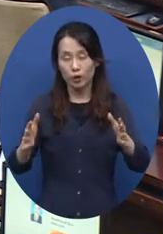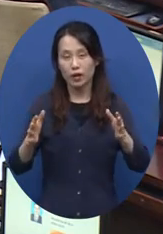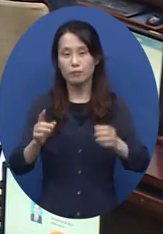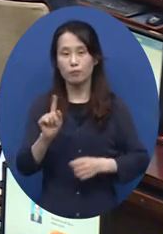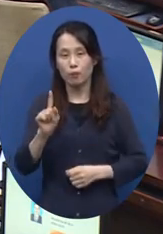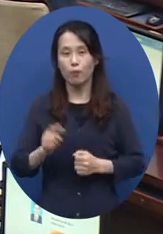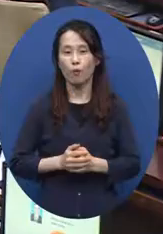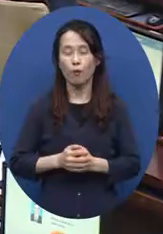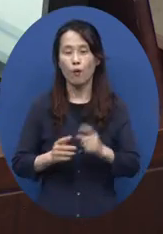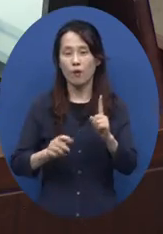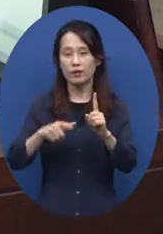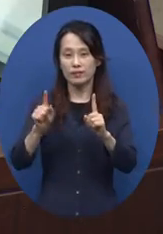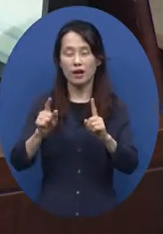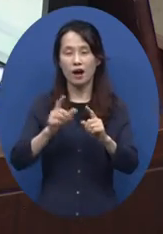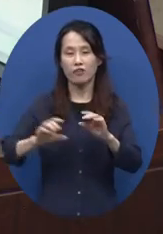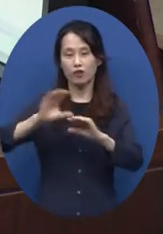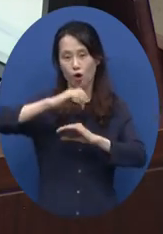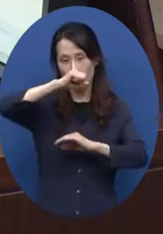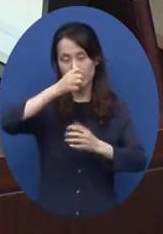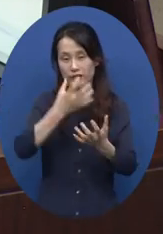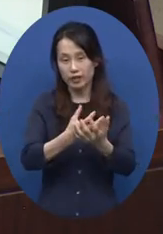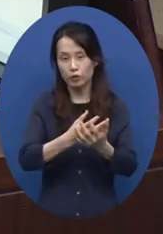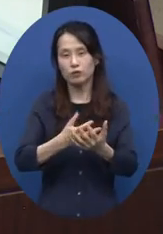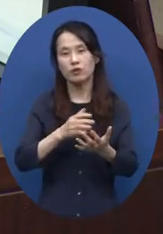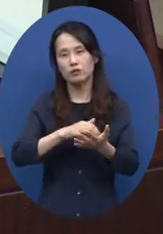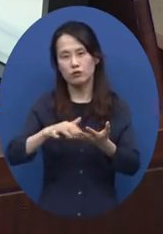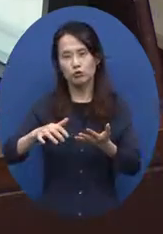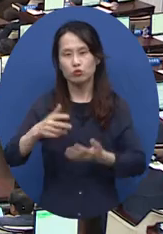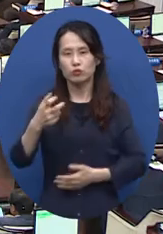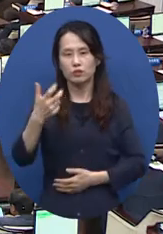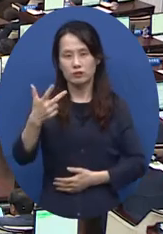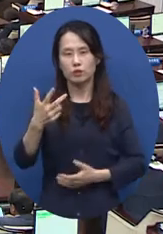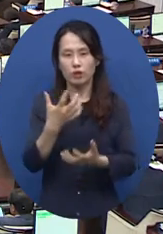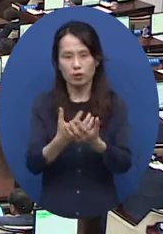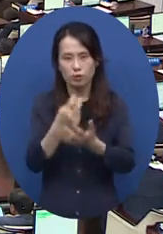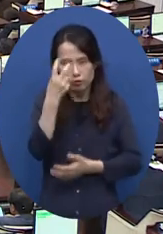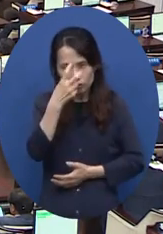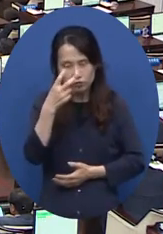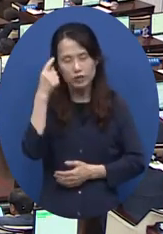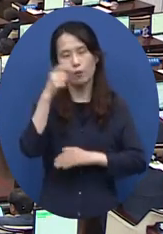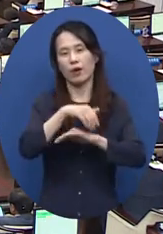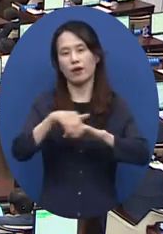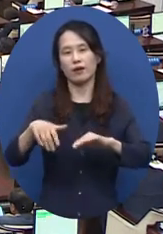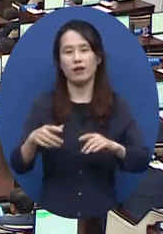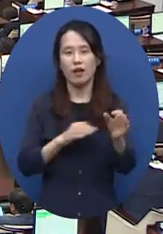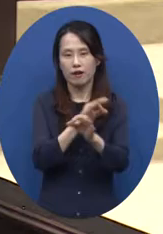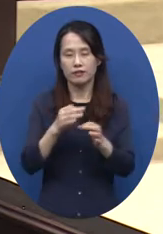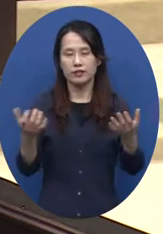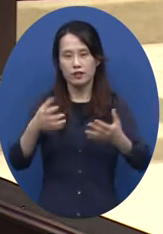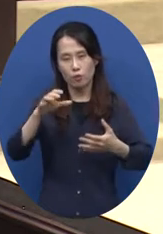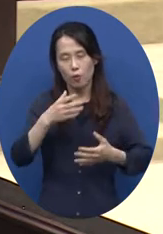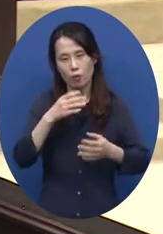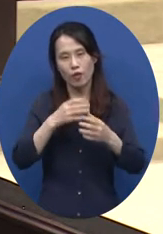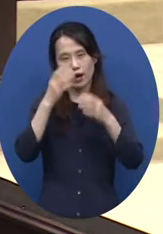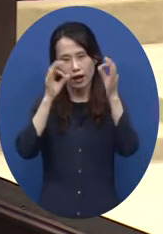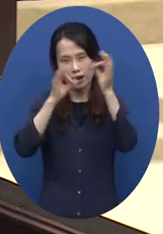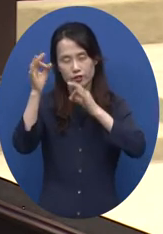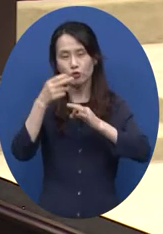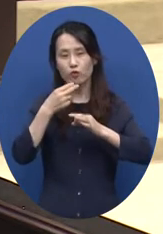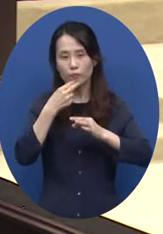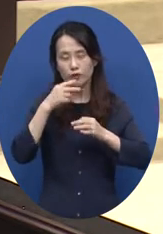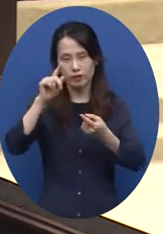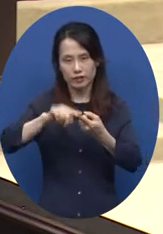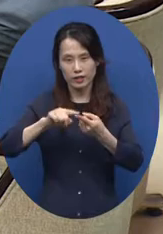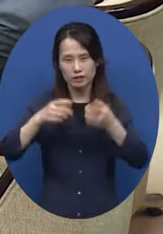경기도 1처 추경 예산안 등 일은 7개 안건이 심의를 거칩니다 경제와 일자리 안전분야 예산의 초점이 맞춰진